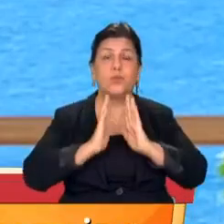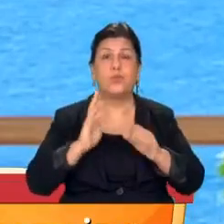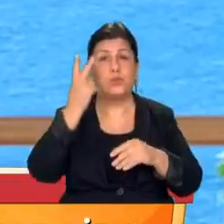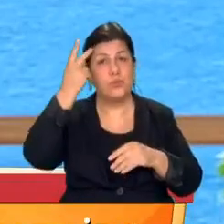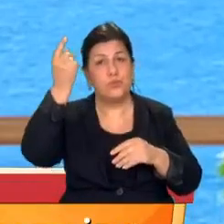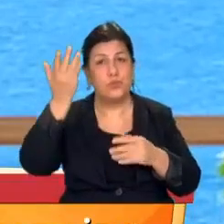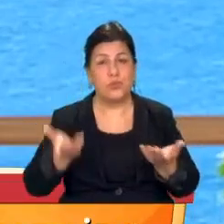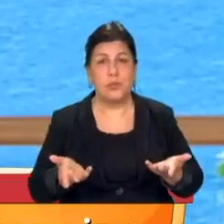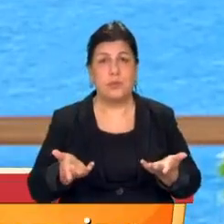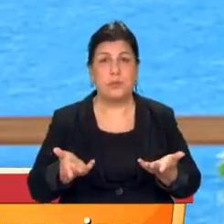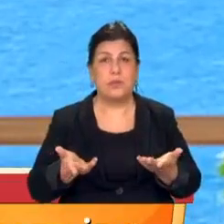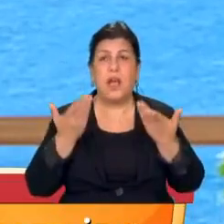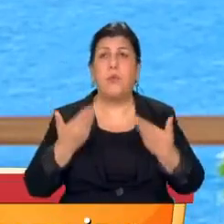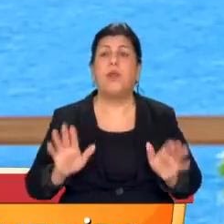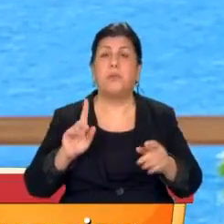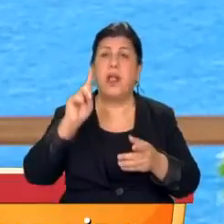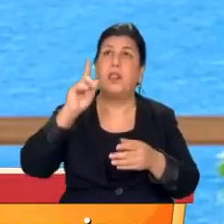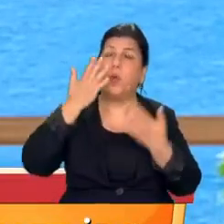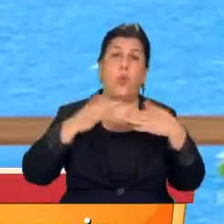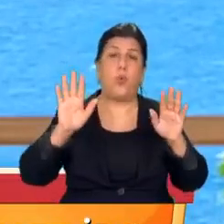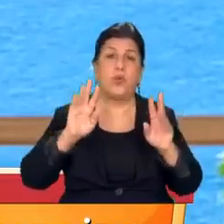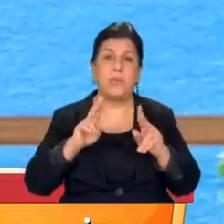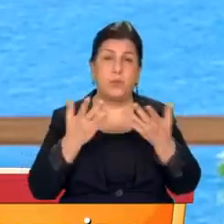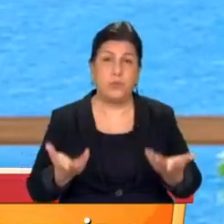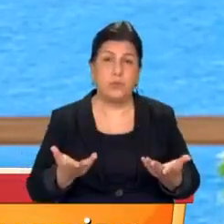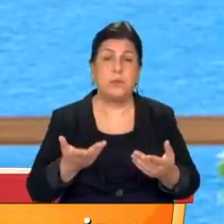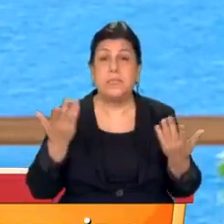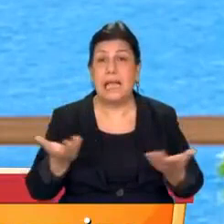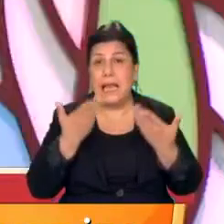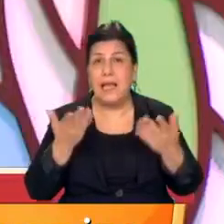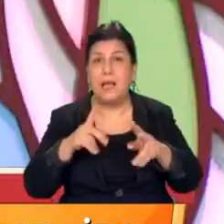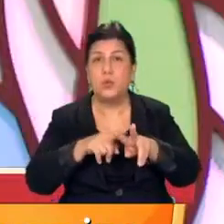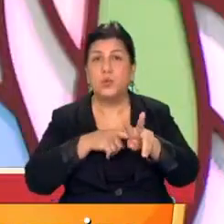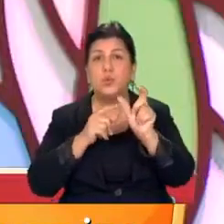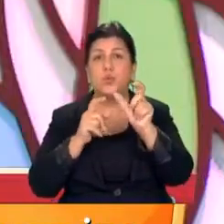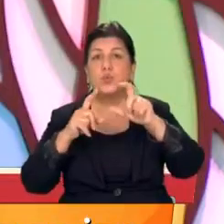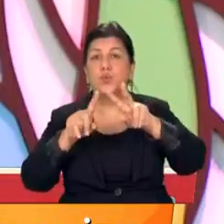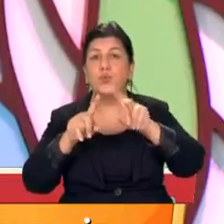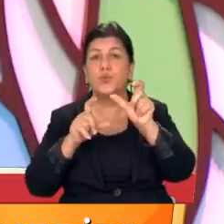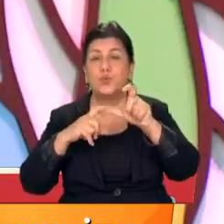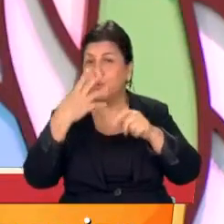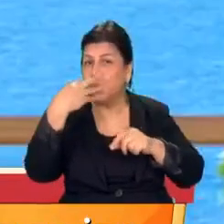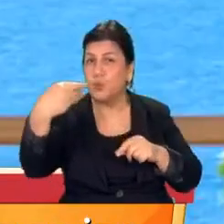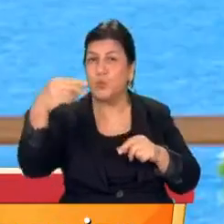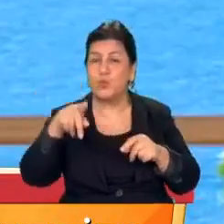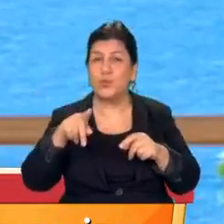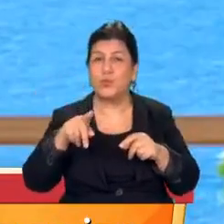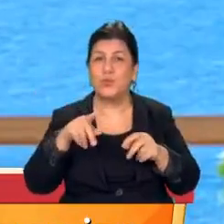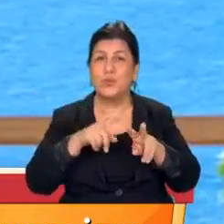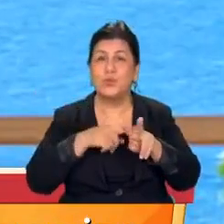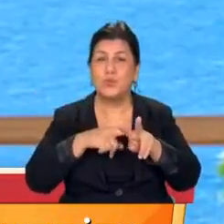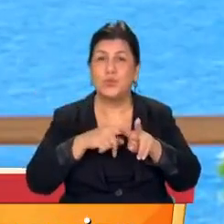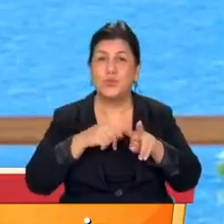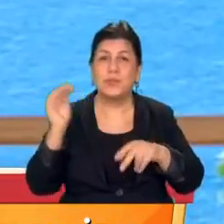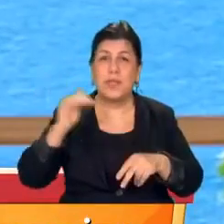bırakmışlar özel abi Yunus Aleyhisselam'ın kavmi ben Yunus Aleyhisselam geldiği